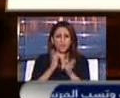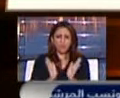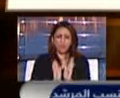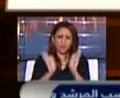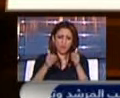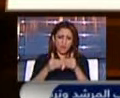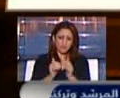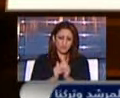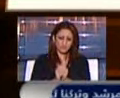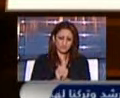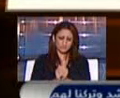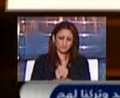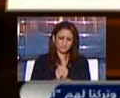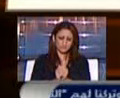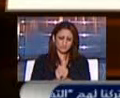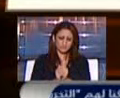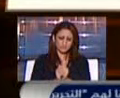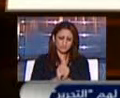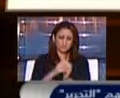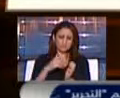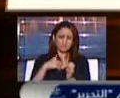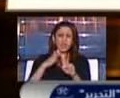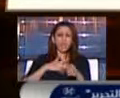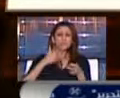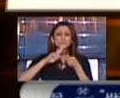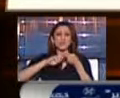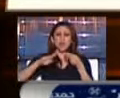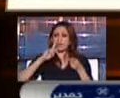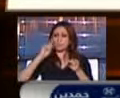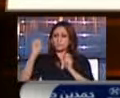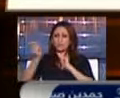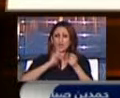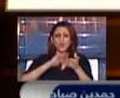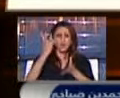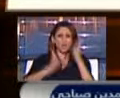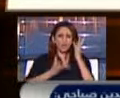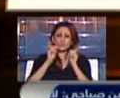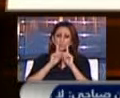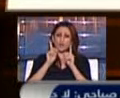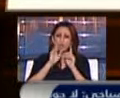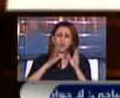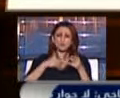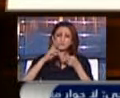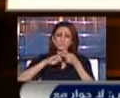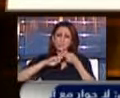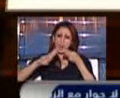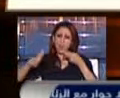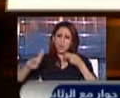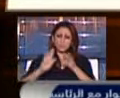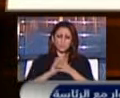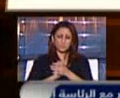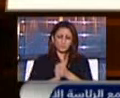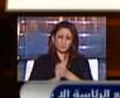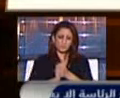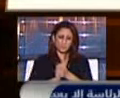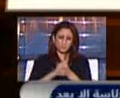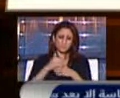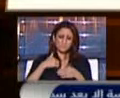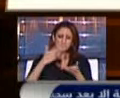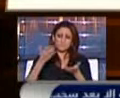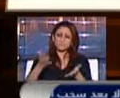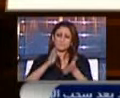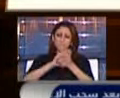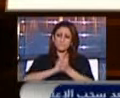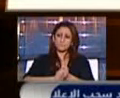لا نريد عنف ونريد سلام ولا نريد حرق على الاطلاق في اي حاجه. احنا عاوزين نحط ايدينا في